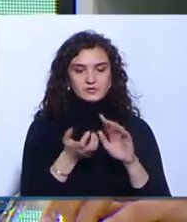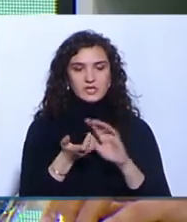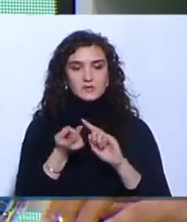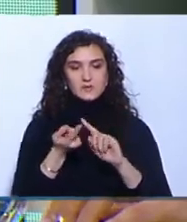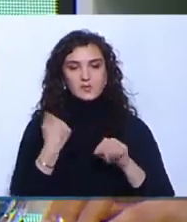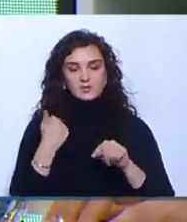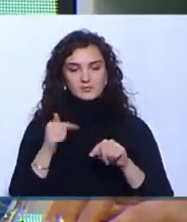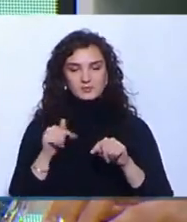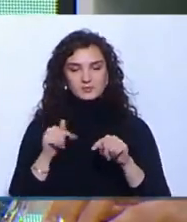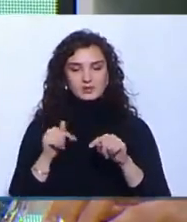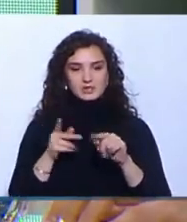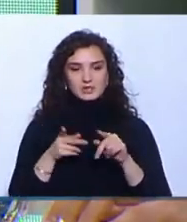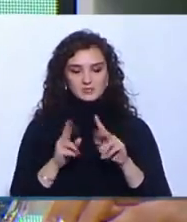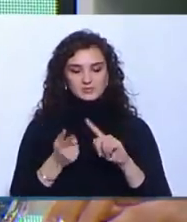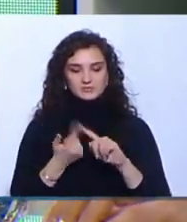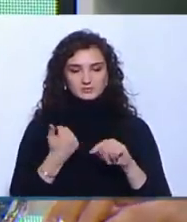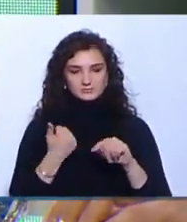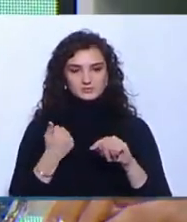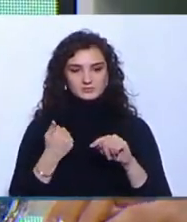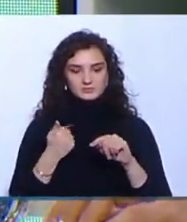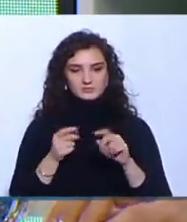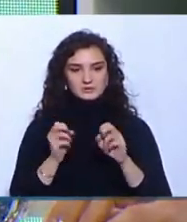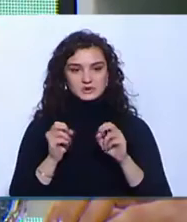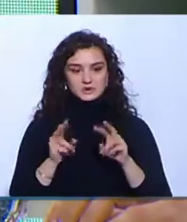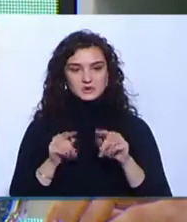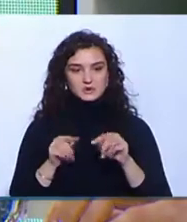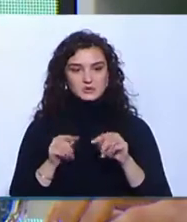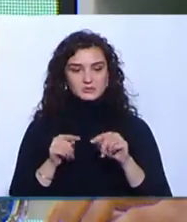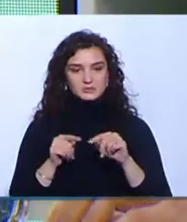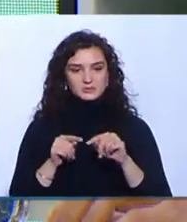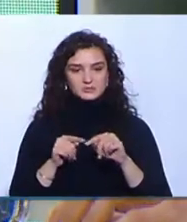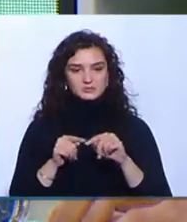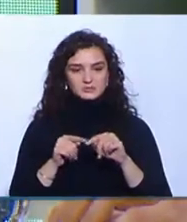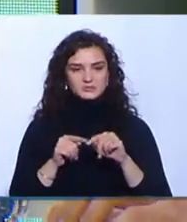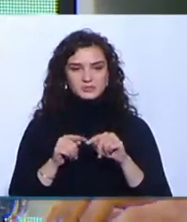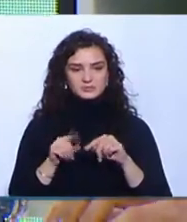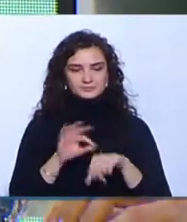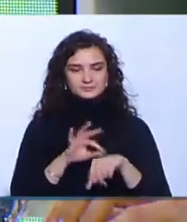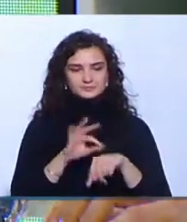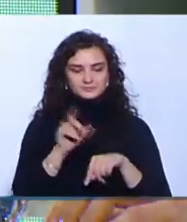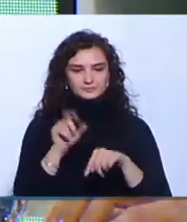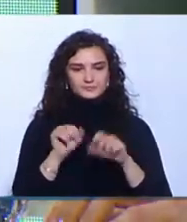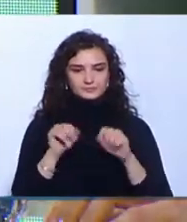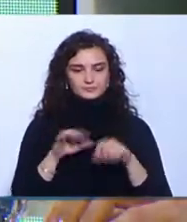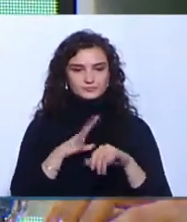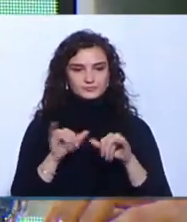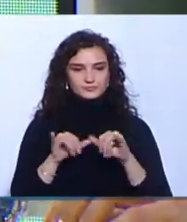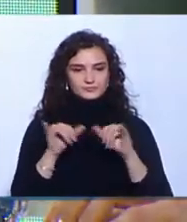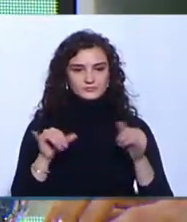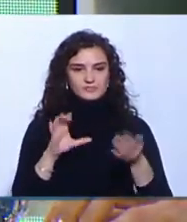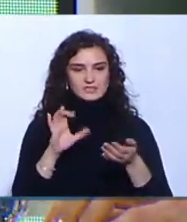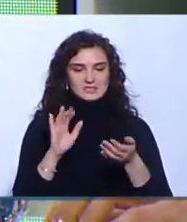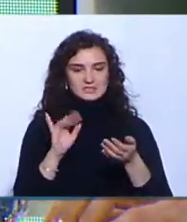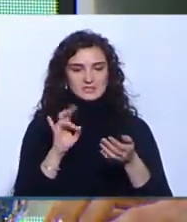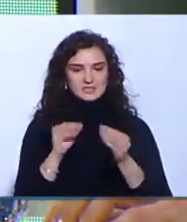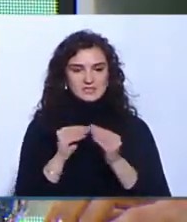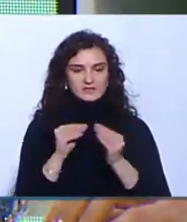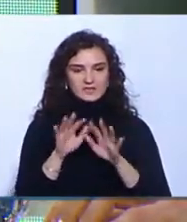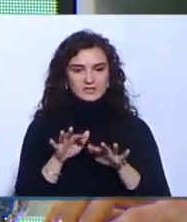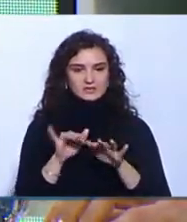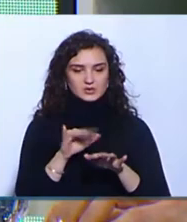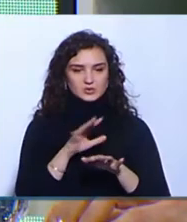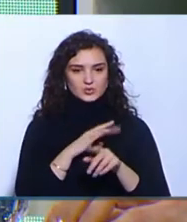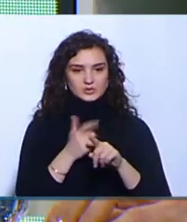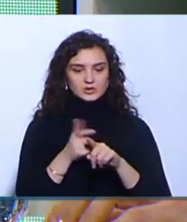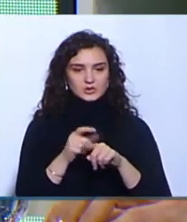ლიმფური სისტემის ამოკვეთის თავიდან აცილებს საშიშროების გათვალისწინებით, მე მაუწყებლობ ძალიან დიდი ალბათობით განვითარდება სიმსივნე იმავე ადგილას, სადაც